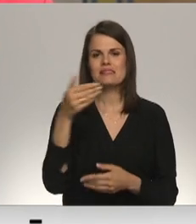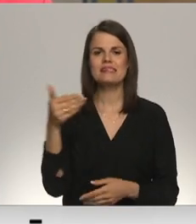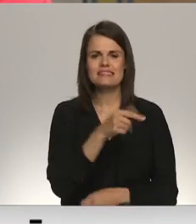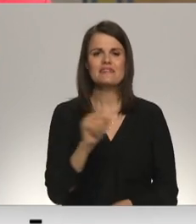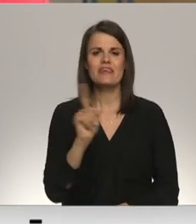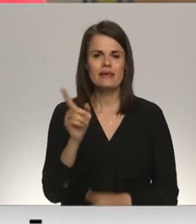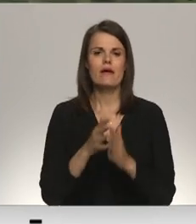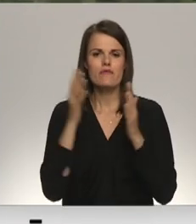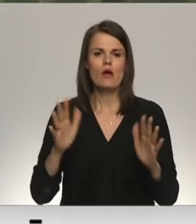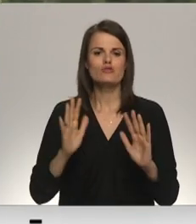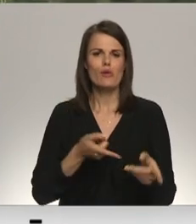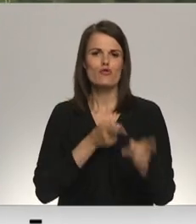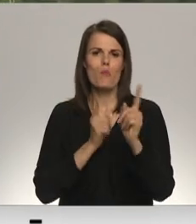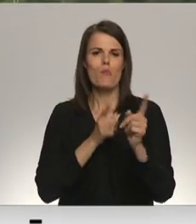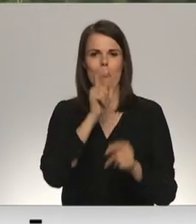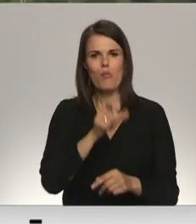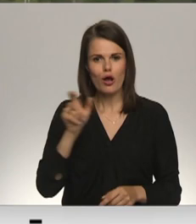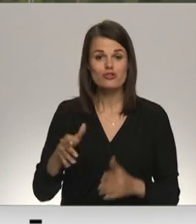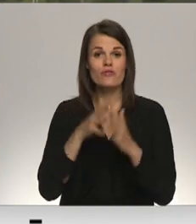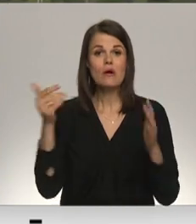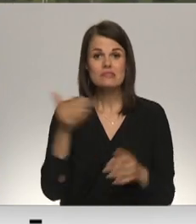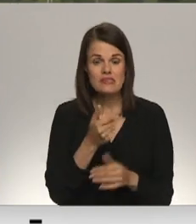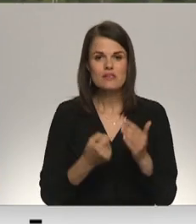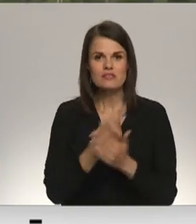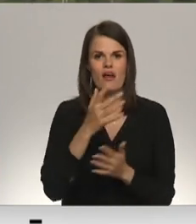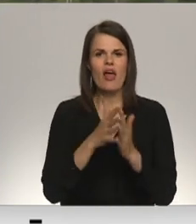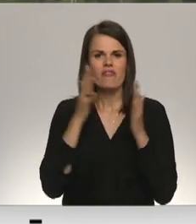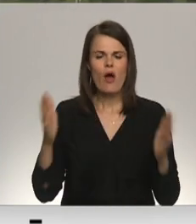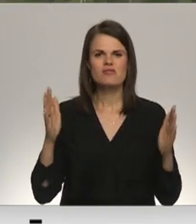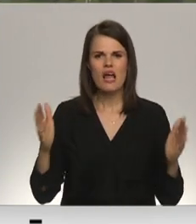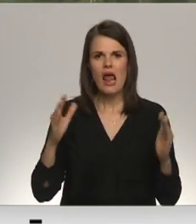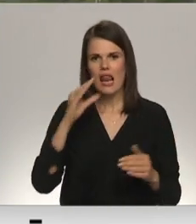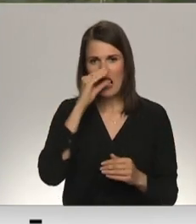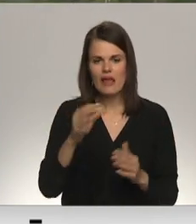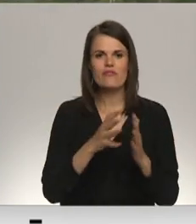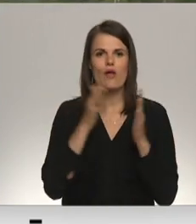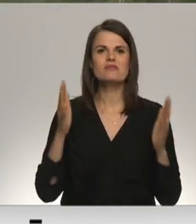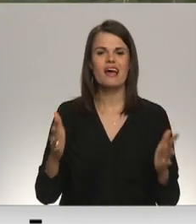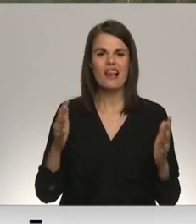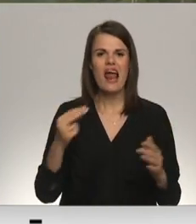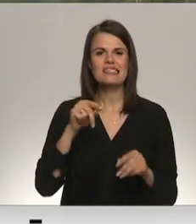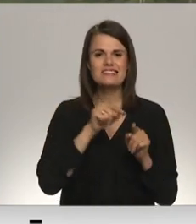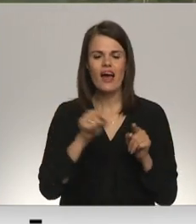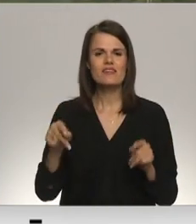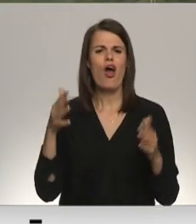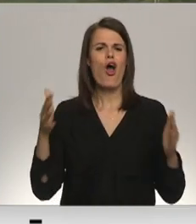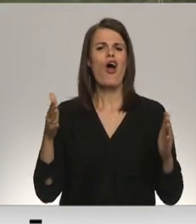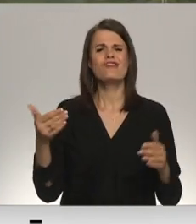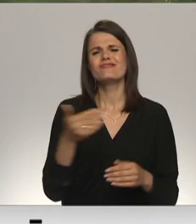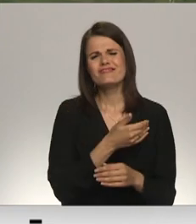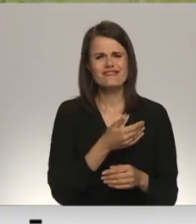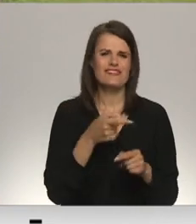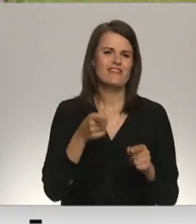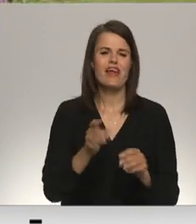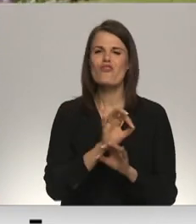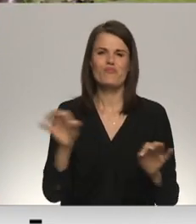daudz. Bet makšķerniekiem nozīmē daudz zivju, tas ir daudz lielas līdeks, daudz lielas zandarti. Un tādu ideālo ūdens tiltu